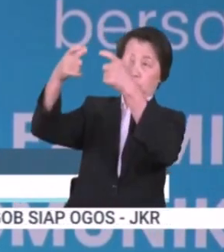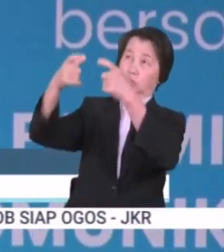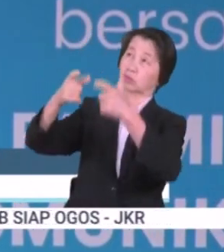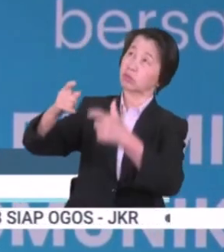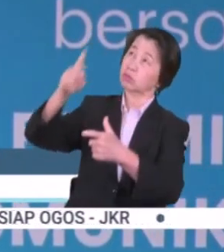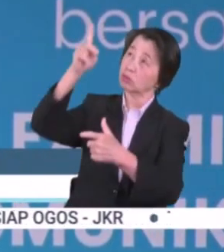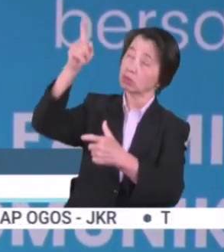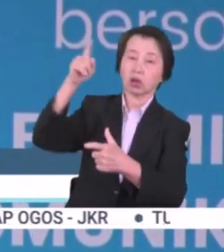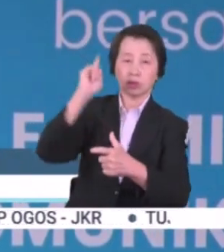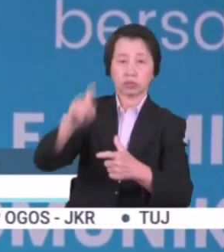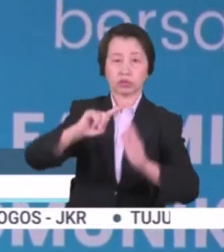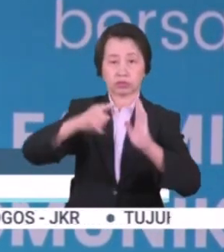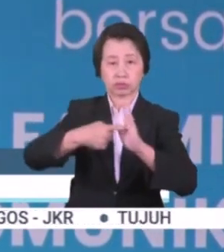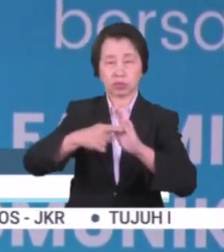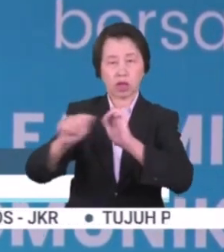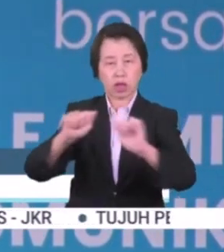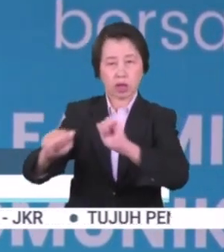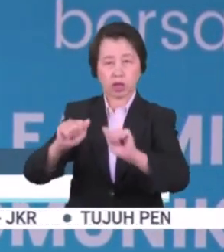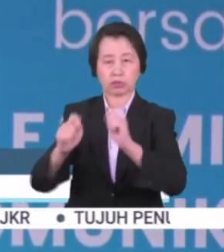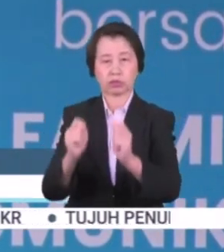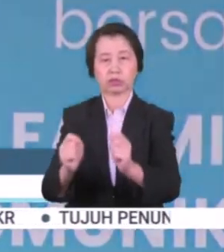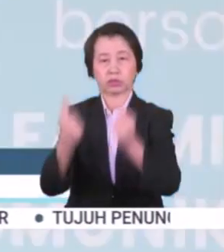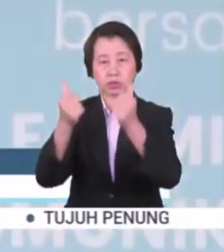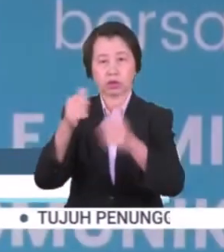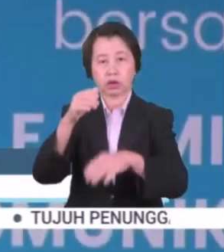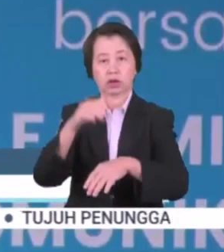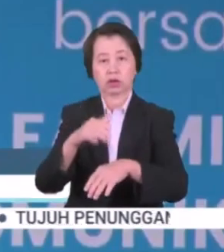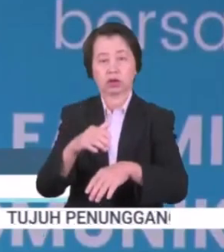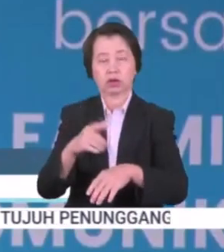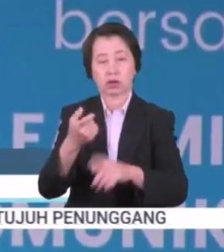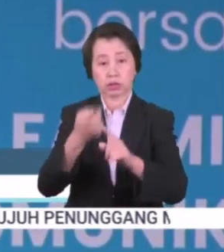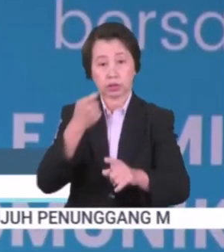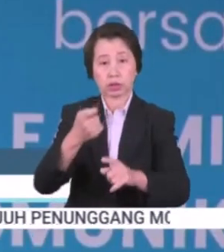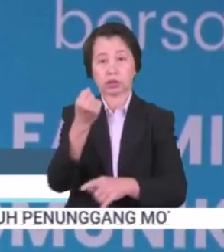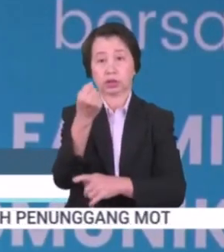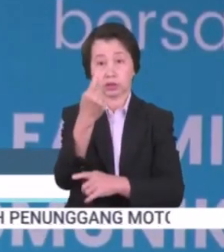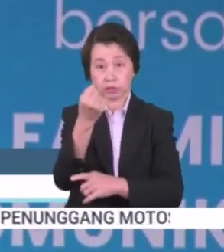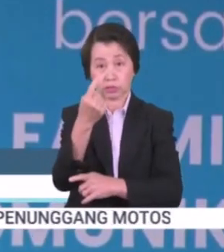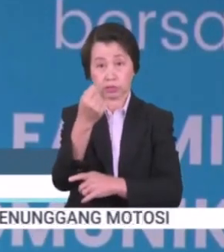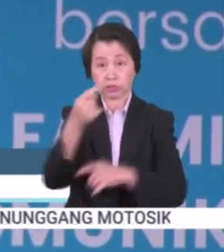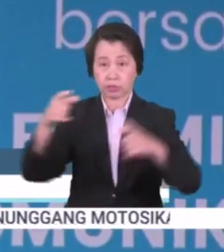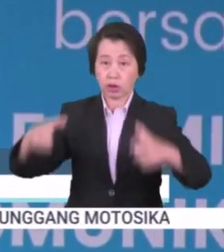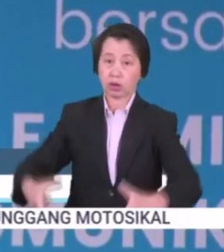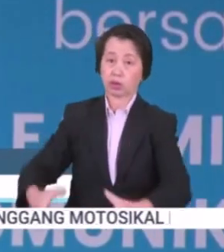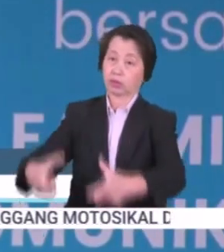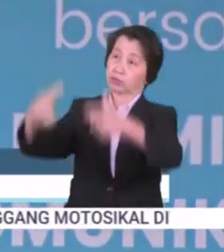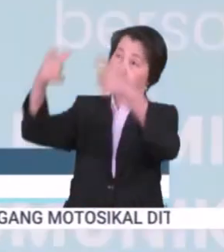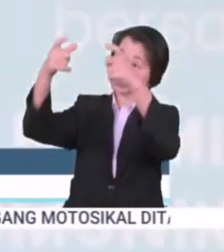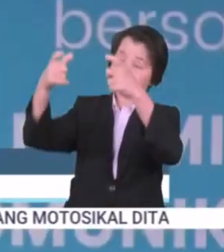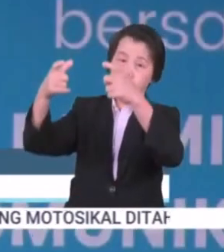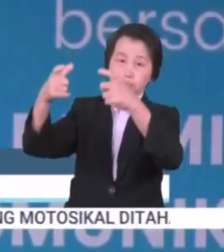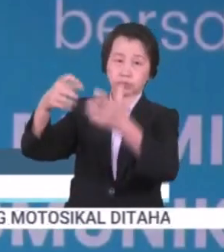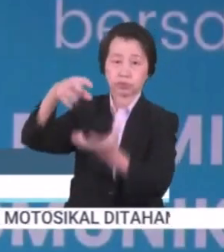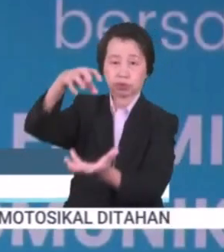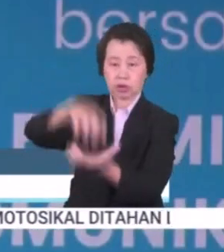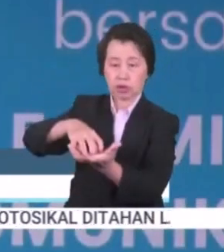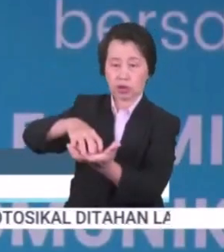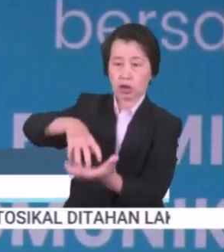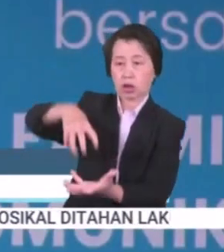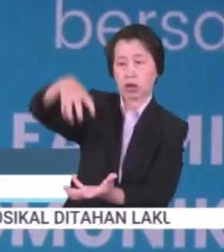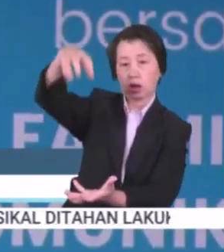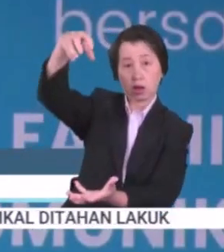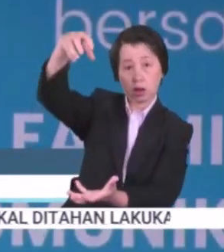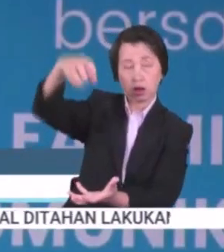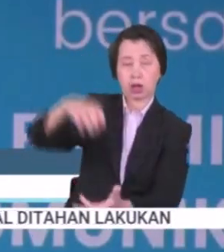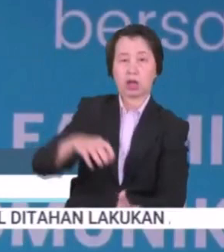perlu di aktifkan segera daripada 11 menara yang telah didirikan daripada 11 yang